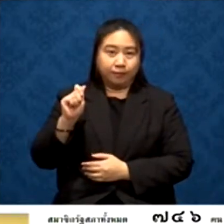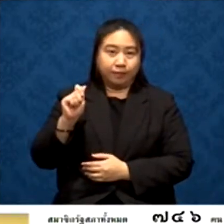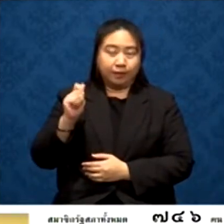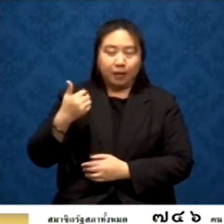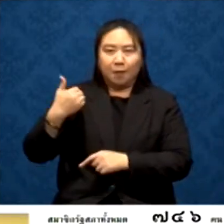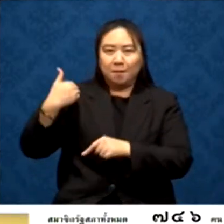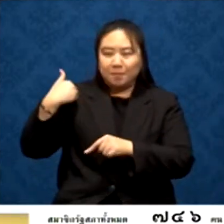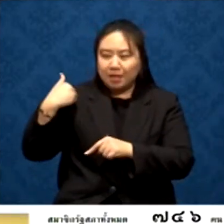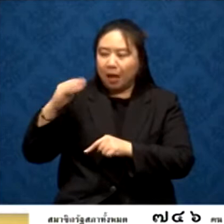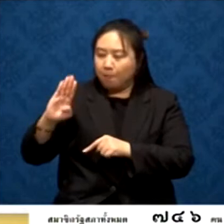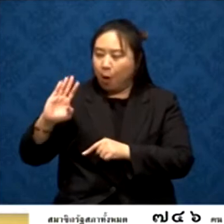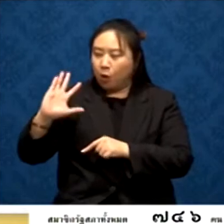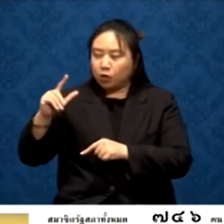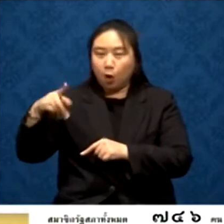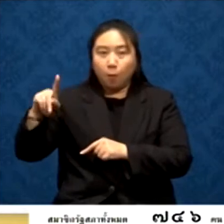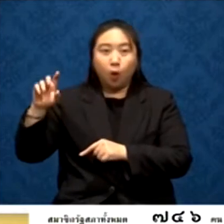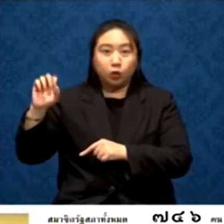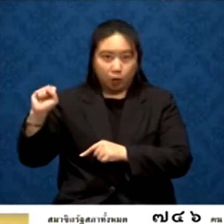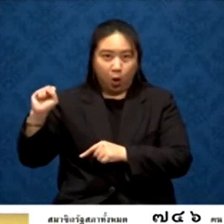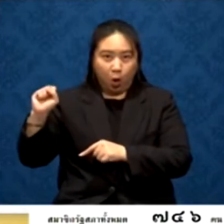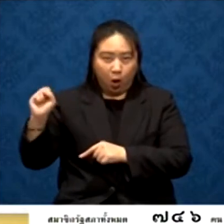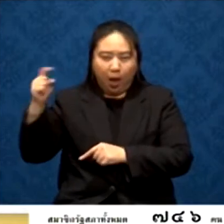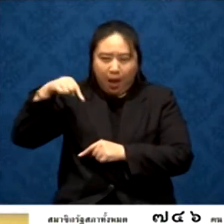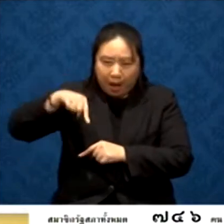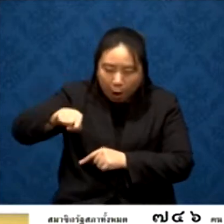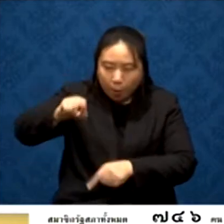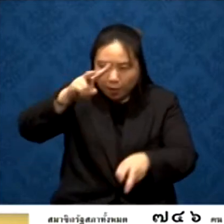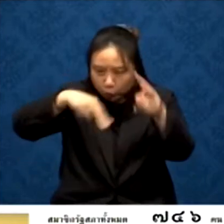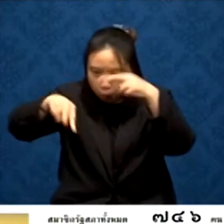ครับก็เข้าไปดำเนินการตรวจสอบ